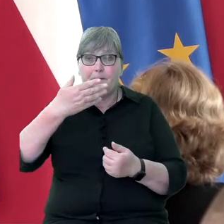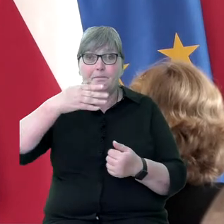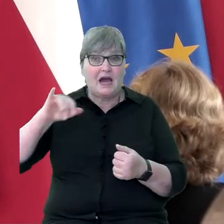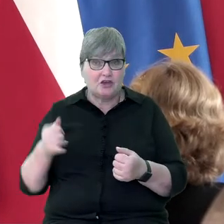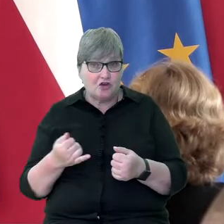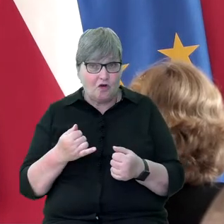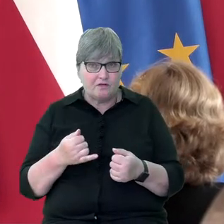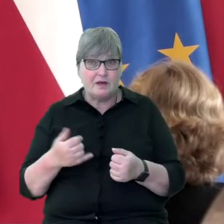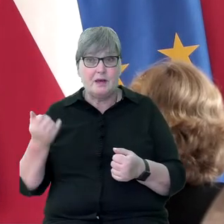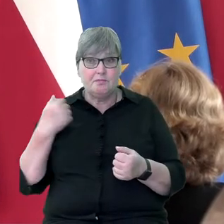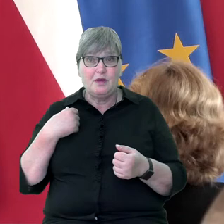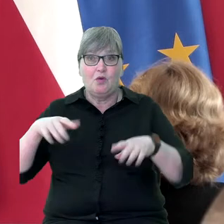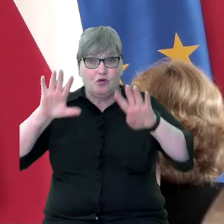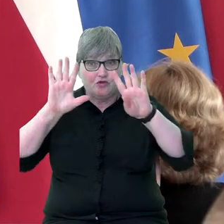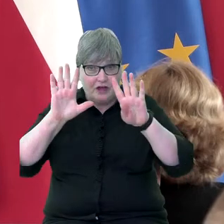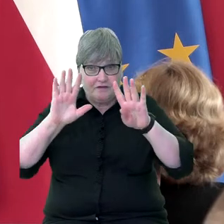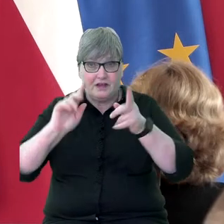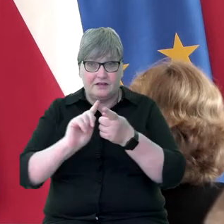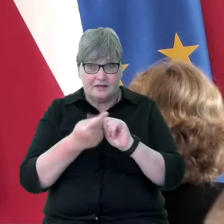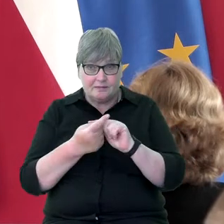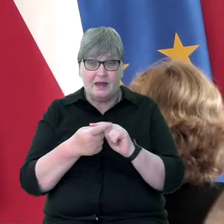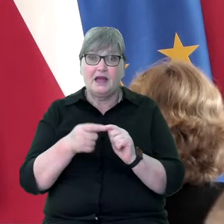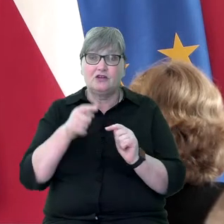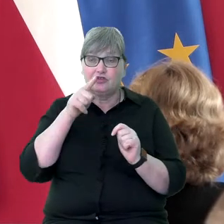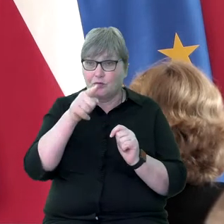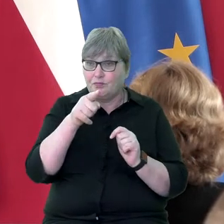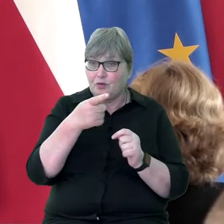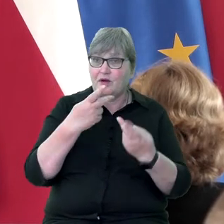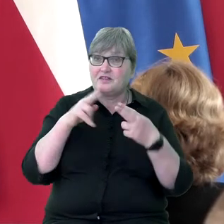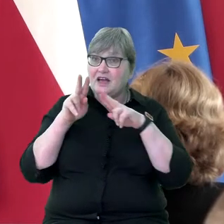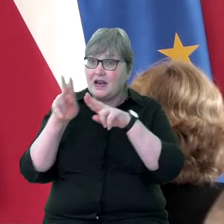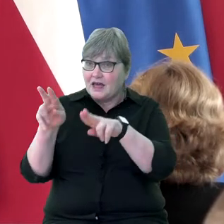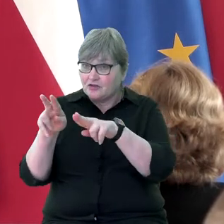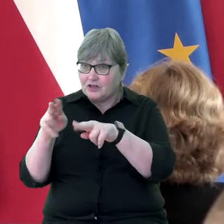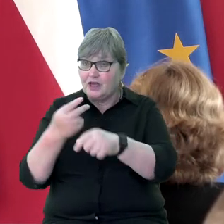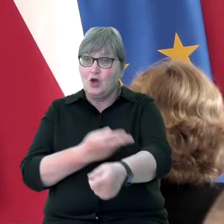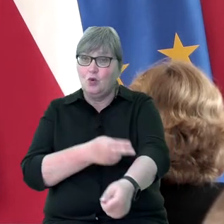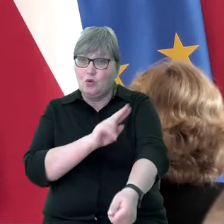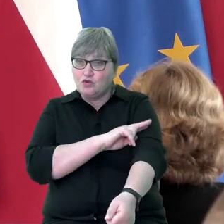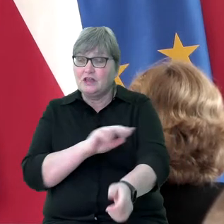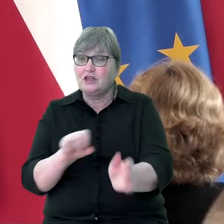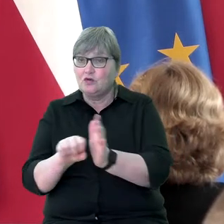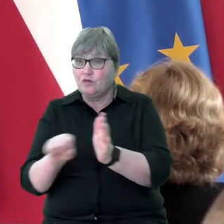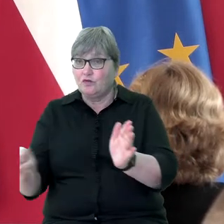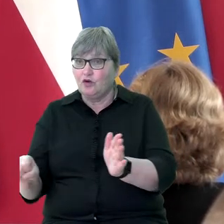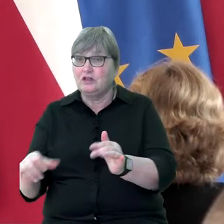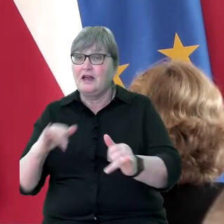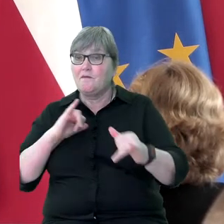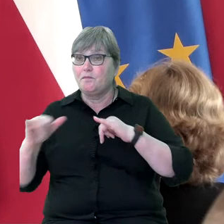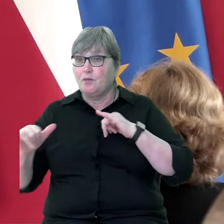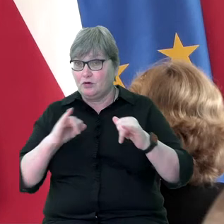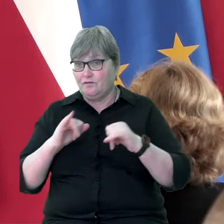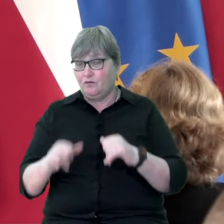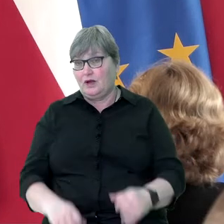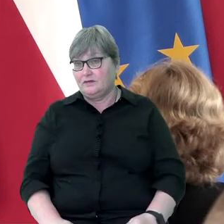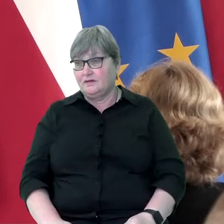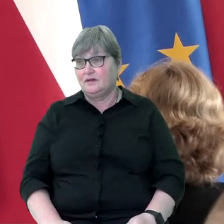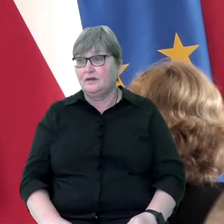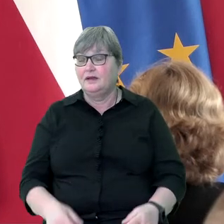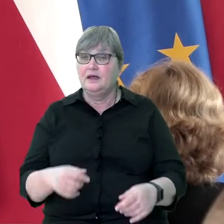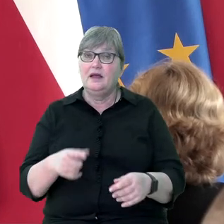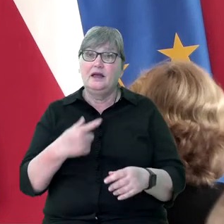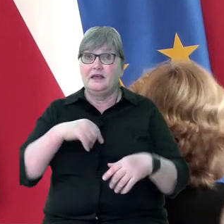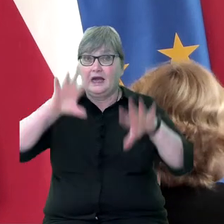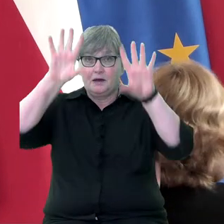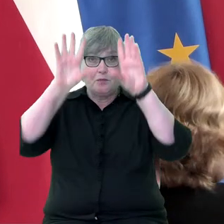większemu uzależnieniu członków korpusu od władz politycznych i ograniczeniu ich pierwotnych uprawnień. Podsumowując,